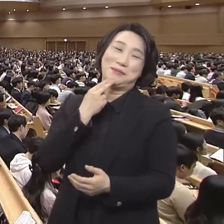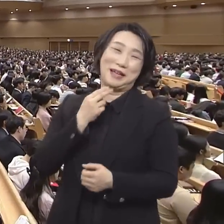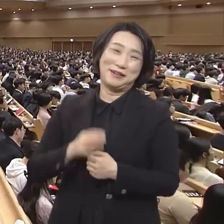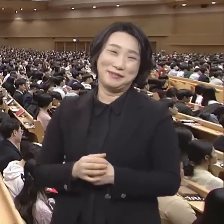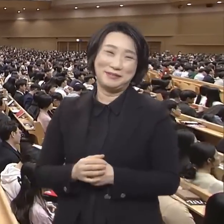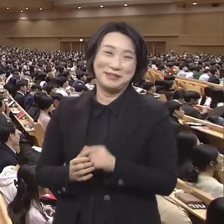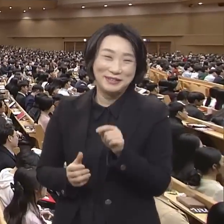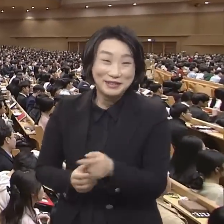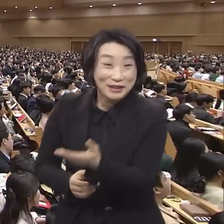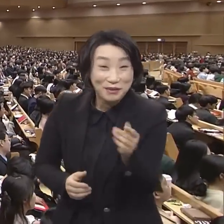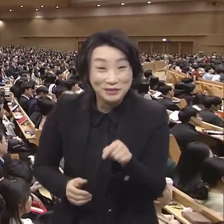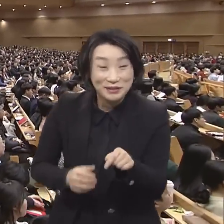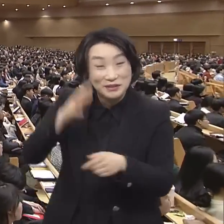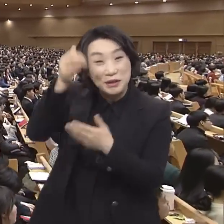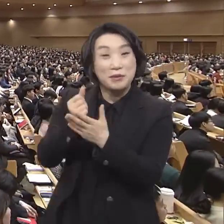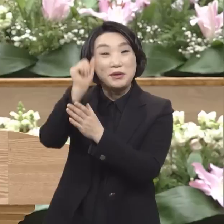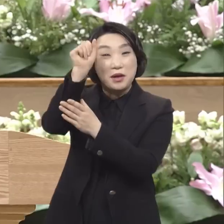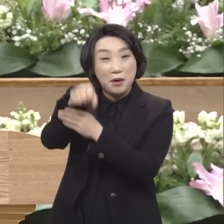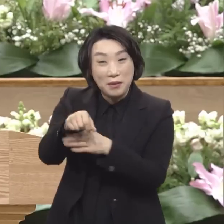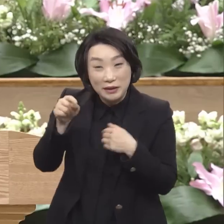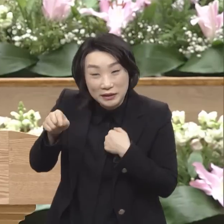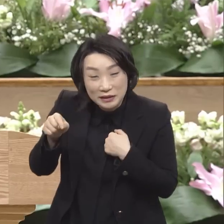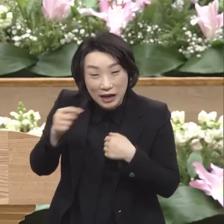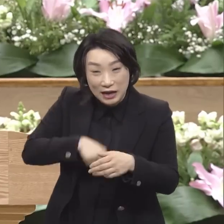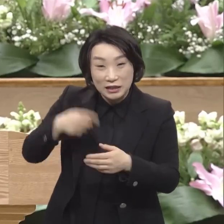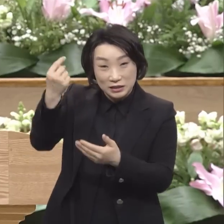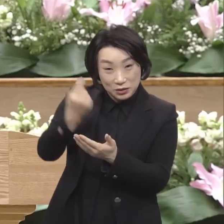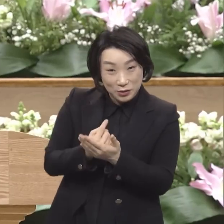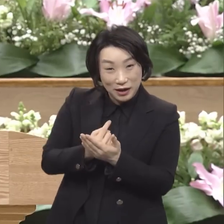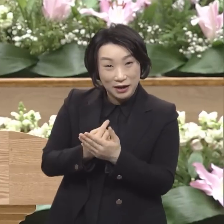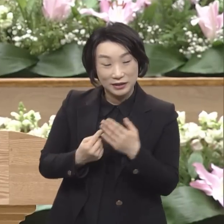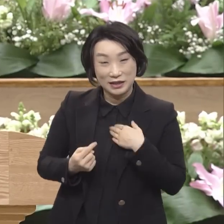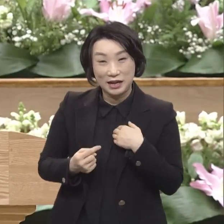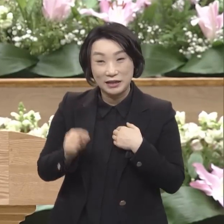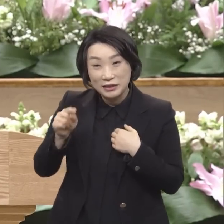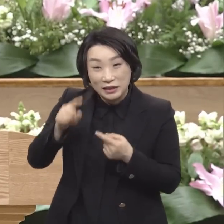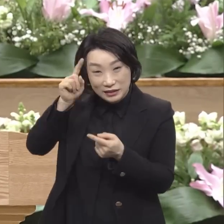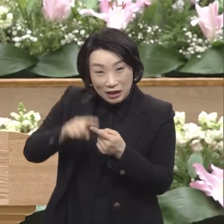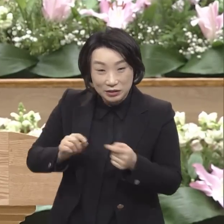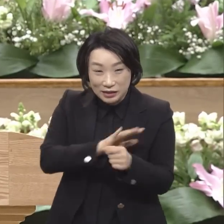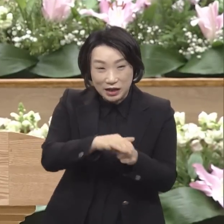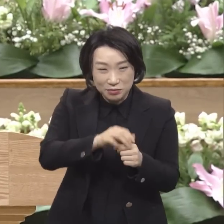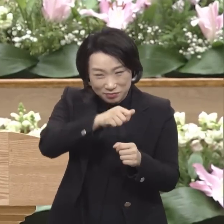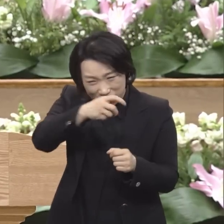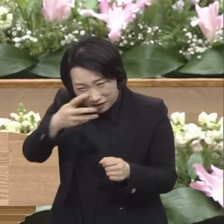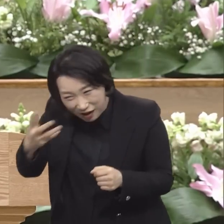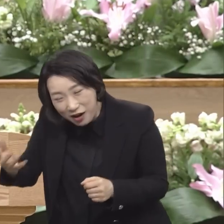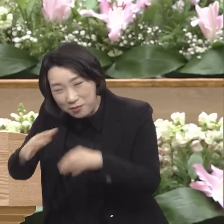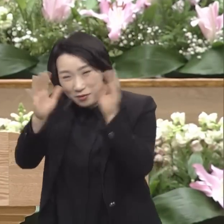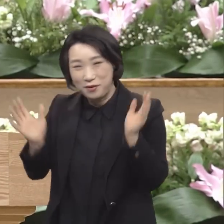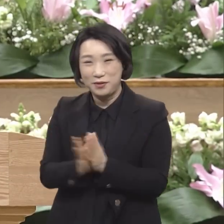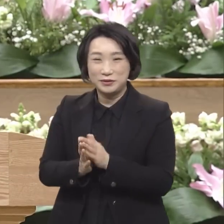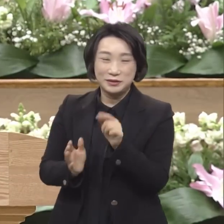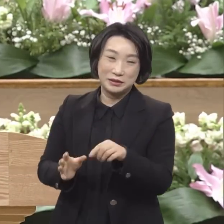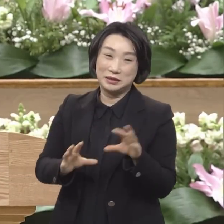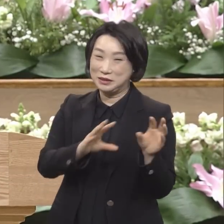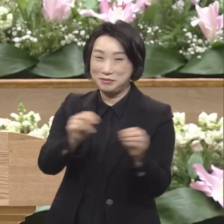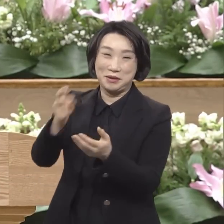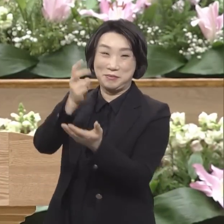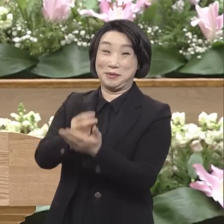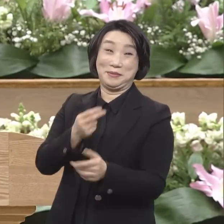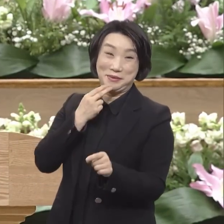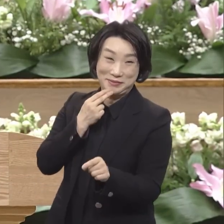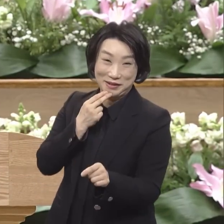없느니라. 성령의 열매가 내 안에 들어올 때 이렇게 사랑부터 절제까지 금지할 법이